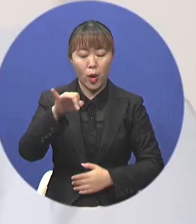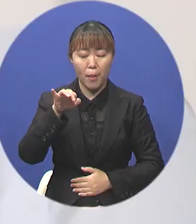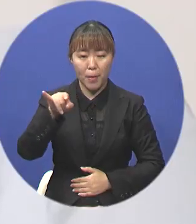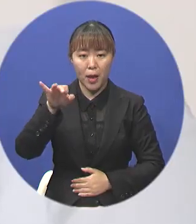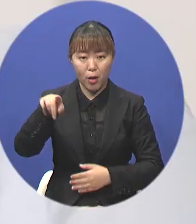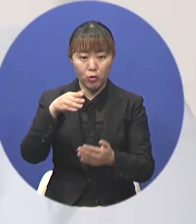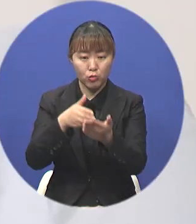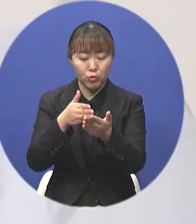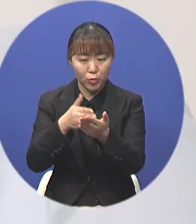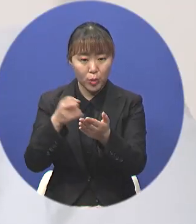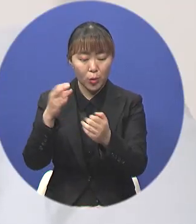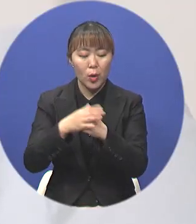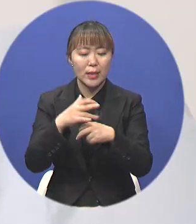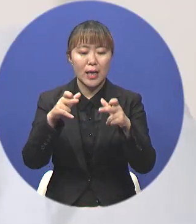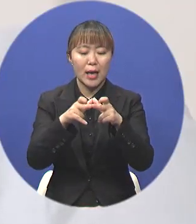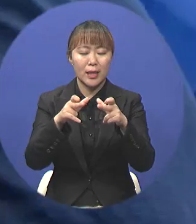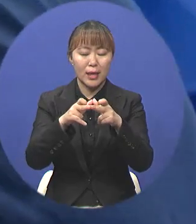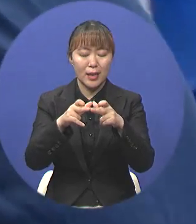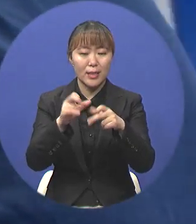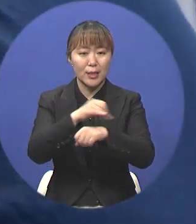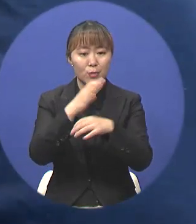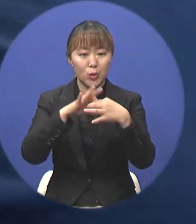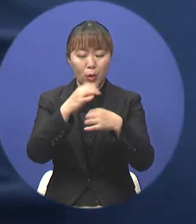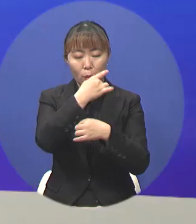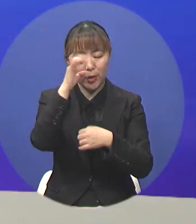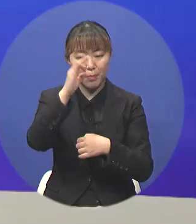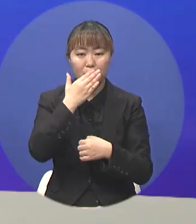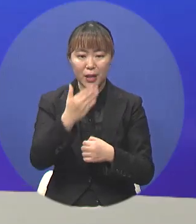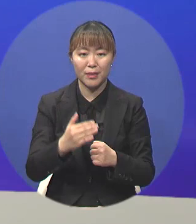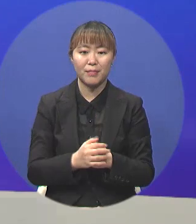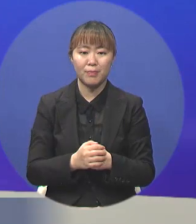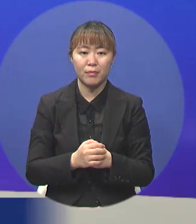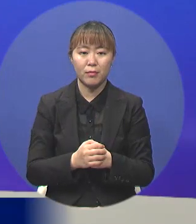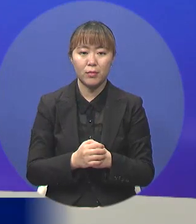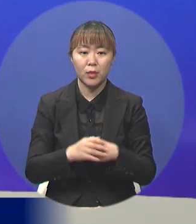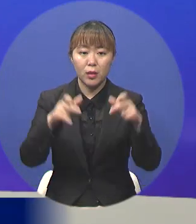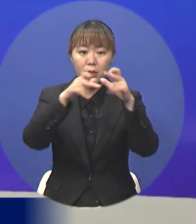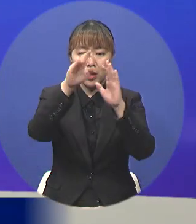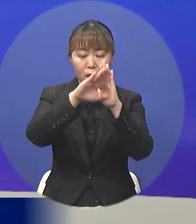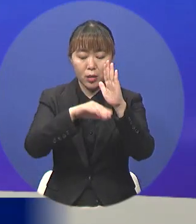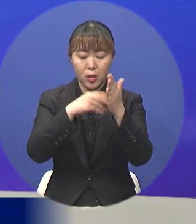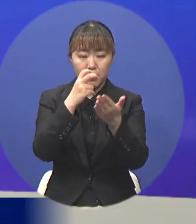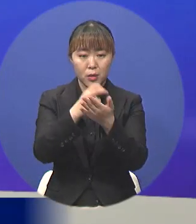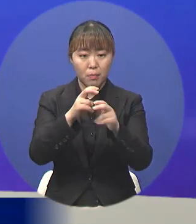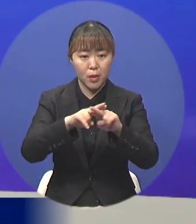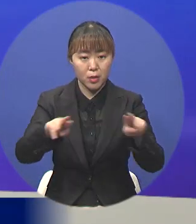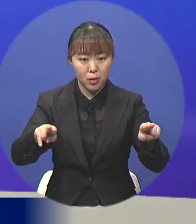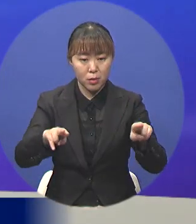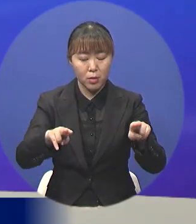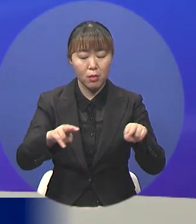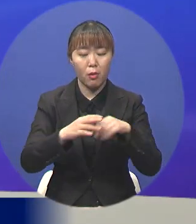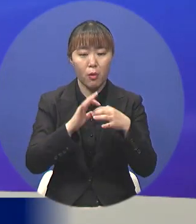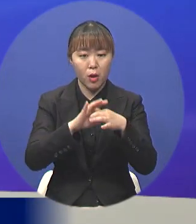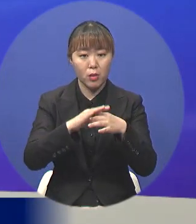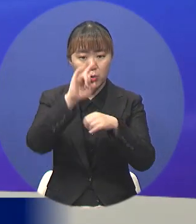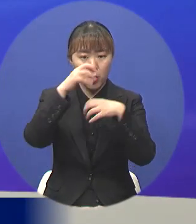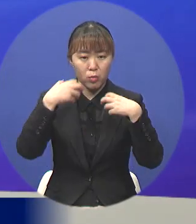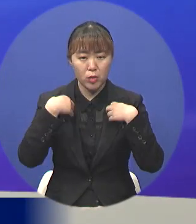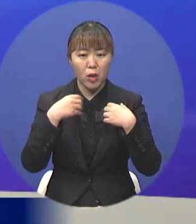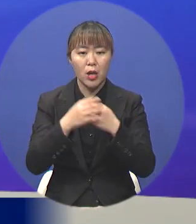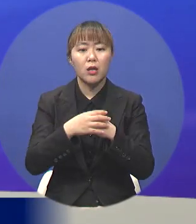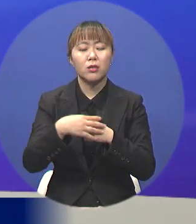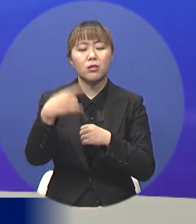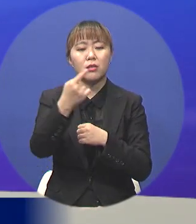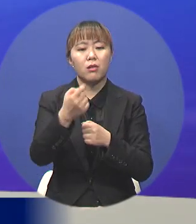뉴스 홈페이지와 장애인 신문에서 확인하실 수 있습니다. 장애 등급제 폐지를 두고 정부는 천리길도 한